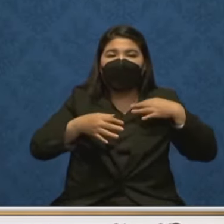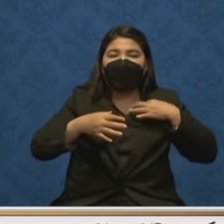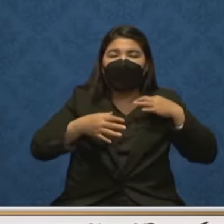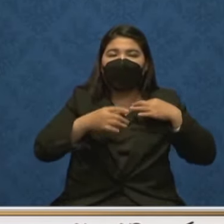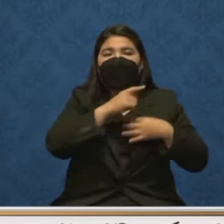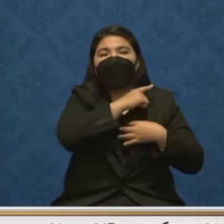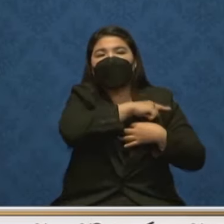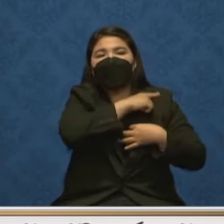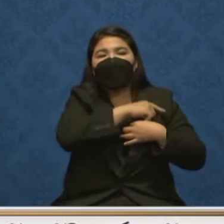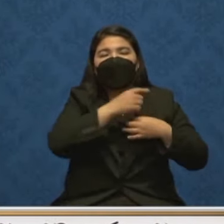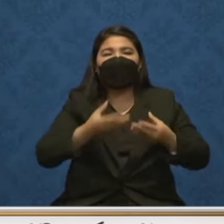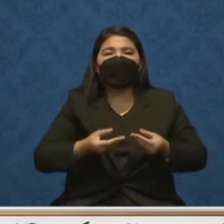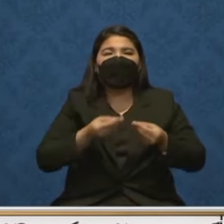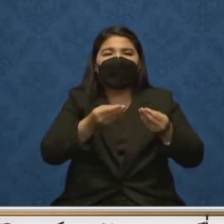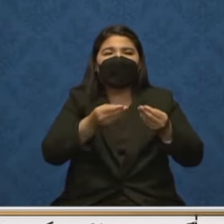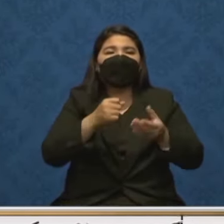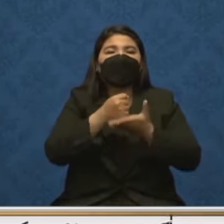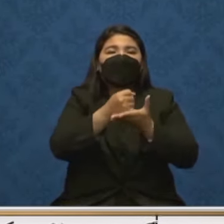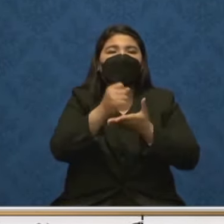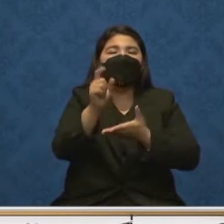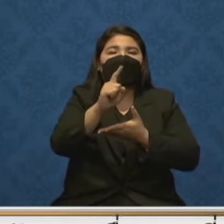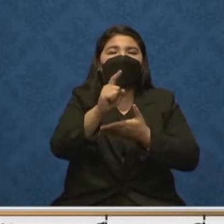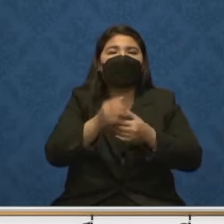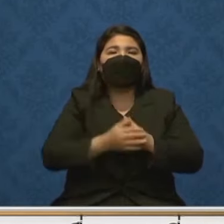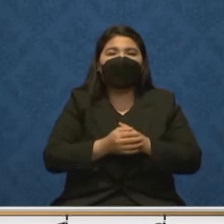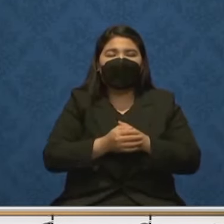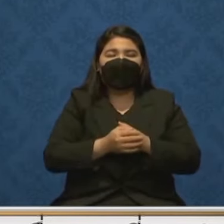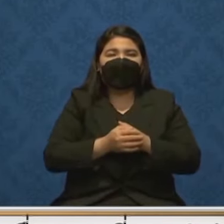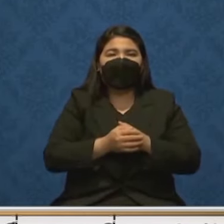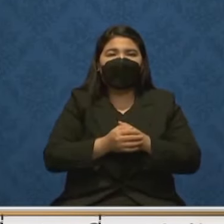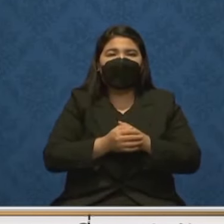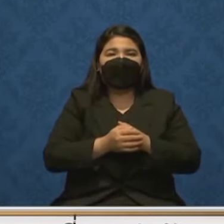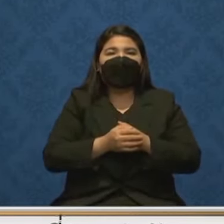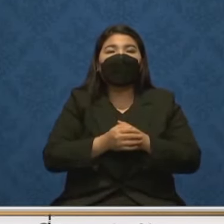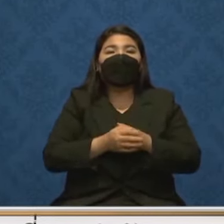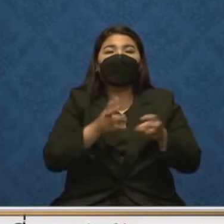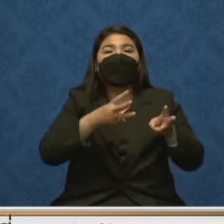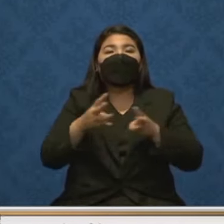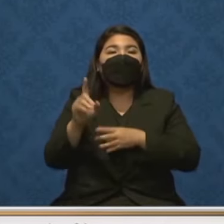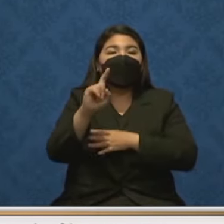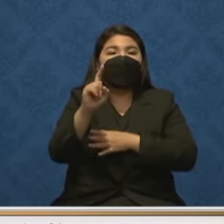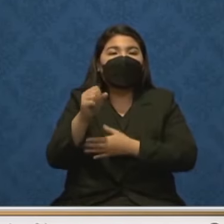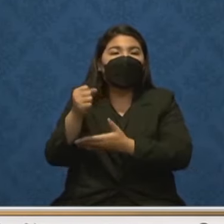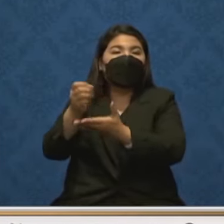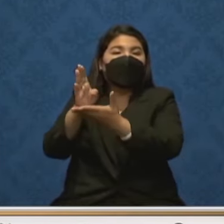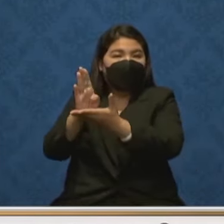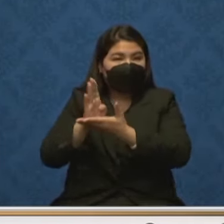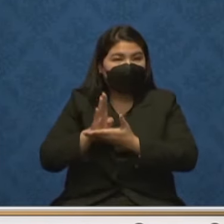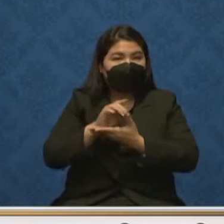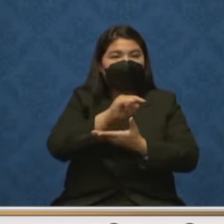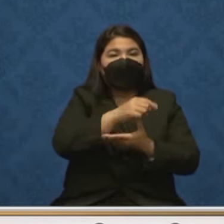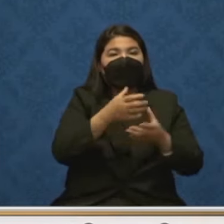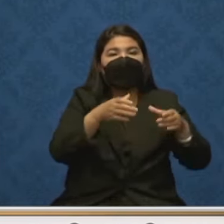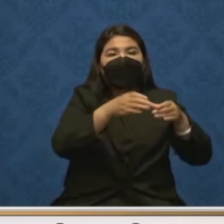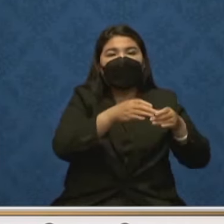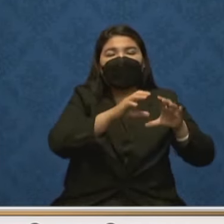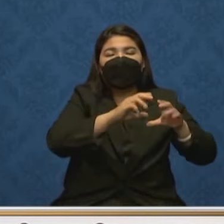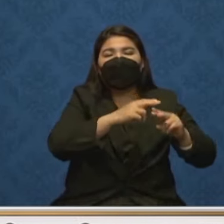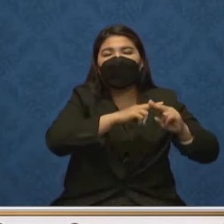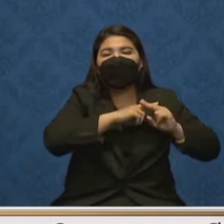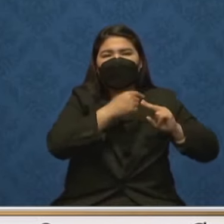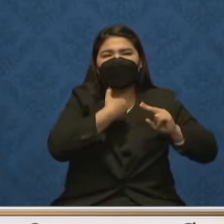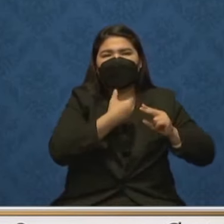กรมราชทัณฑ์เลือกวิธีง่ายๆค่ะเลือกวิธีที่จะรับบริจาคจากหน่วยงานข้างนอกจากหน่วยก็จะชนทำไม